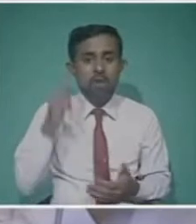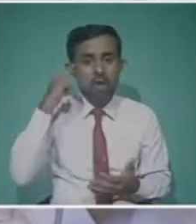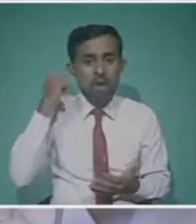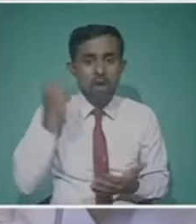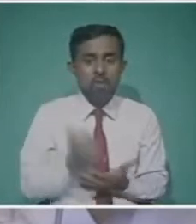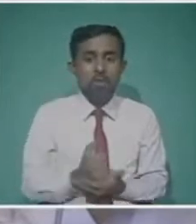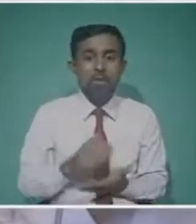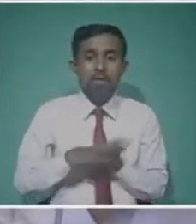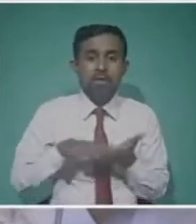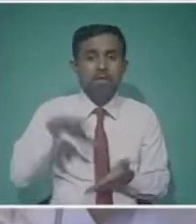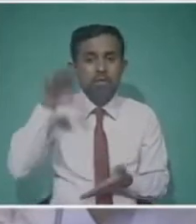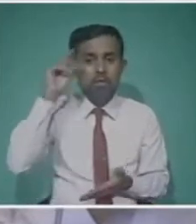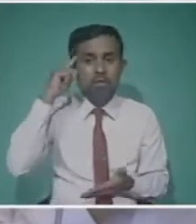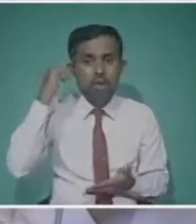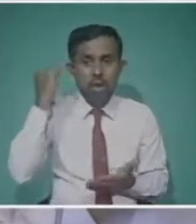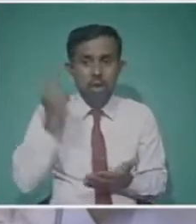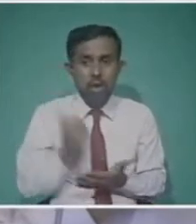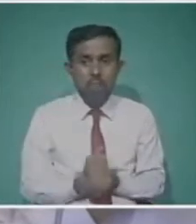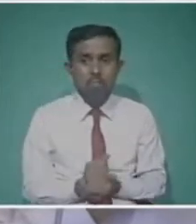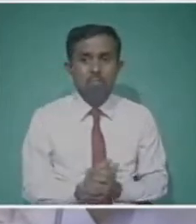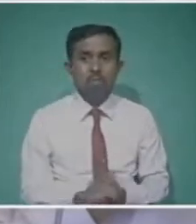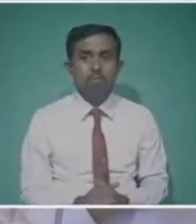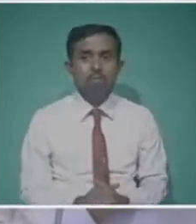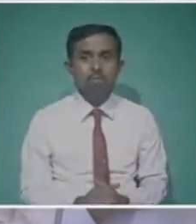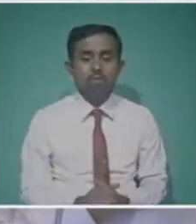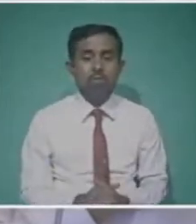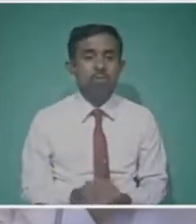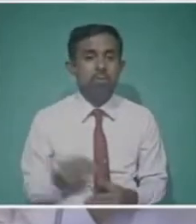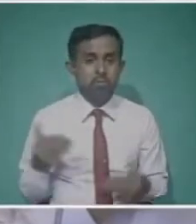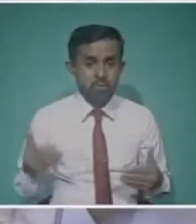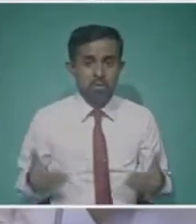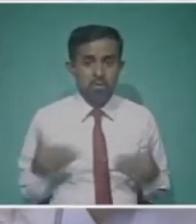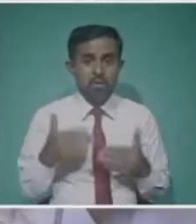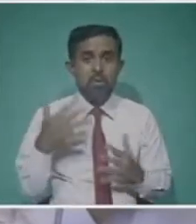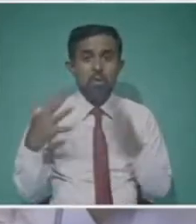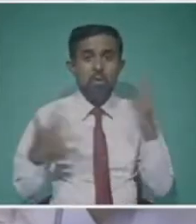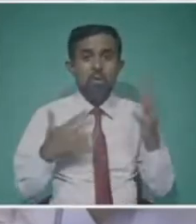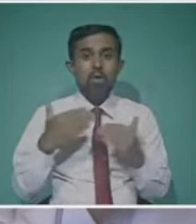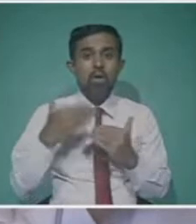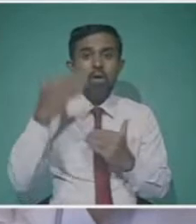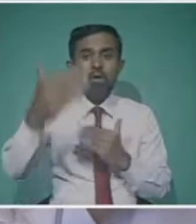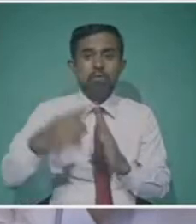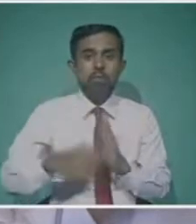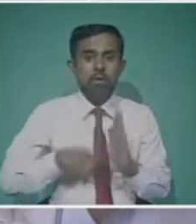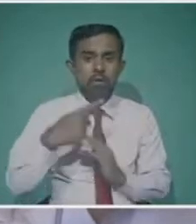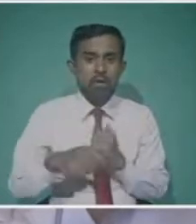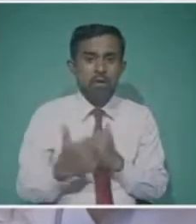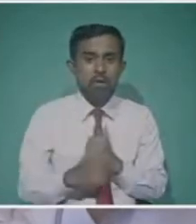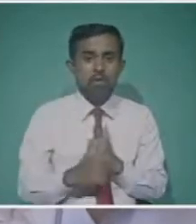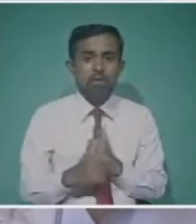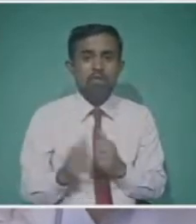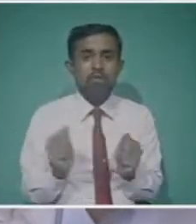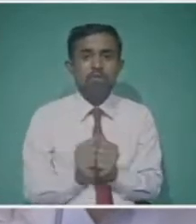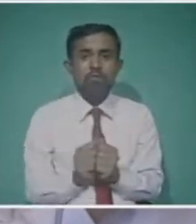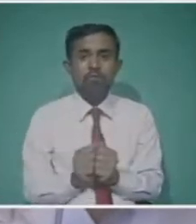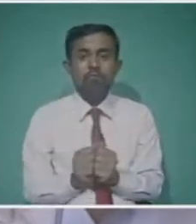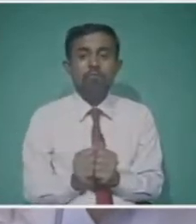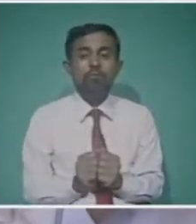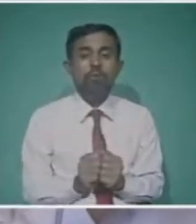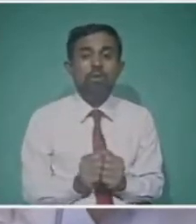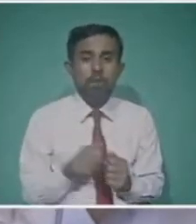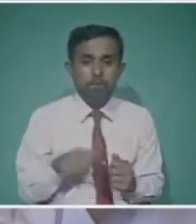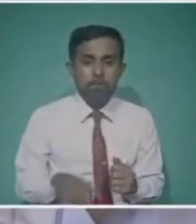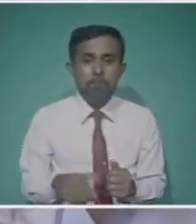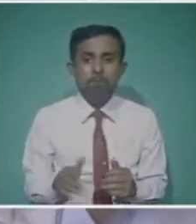මේක තේරුම් ගන්න අමාරුයි. හැබැයි මේක නූතන ලෝකයට සහ අනාගතයේ මේ රට හදා ගන්න හදන වැඩපිළිවෙලක වැඩපිළිවෙල තමයි